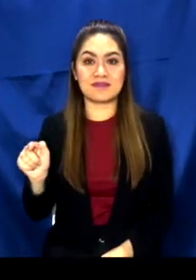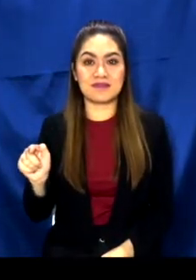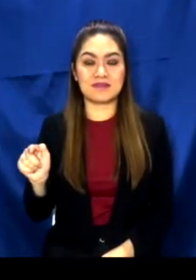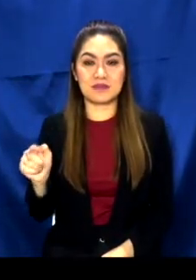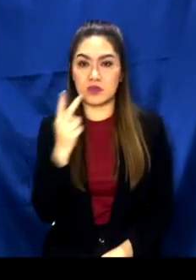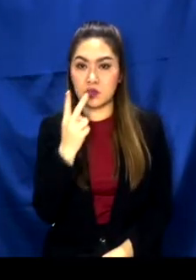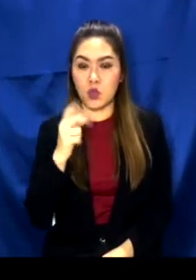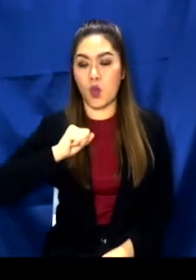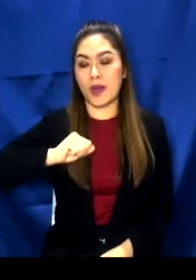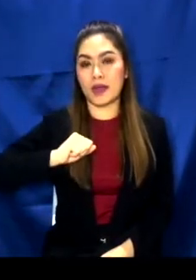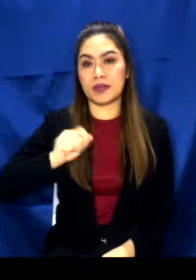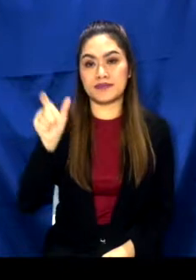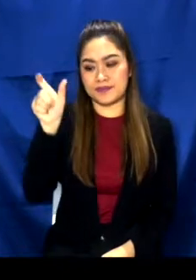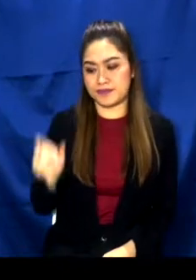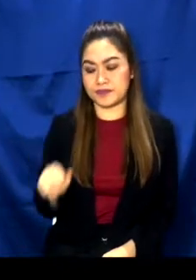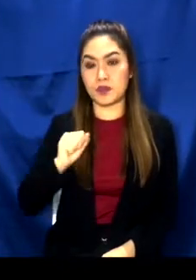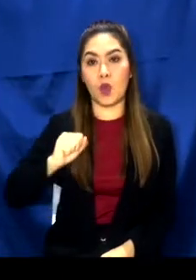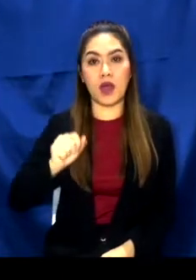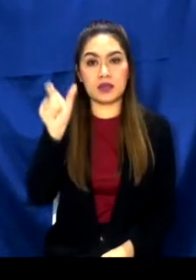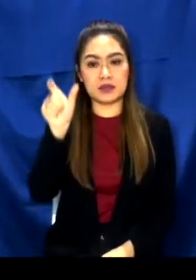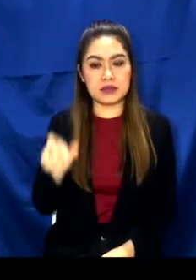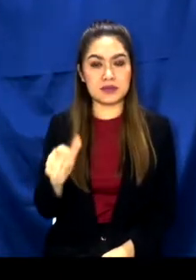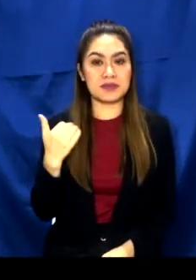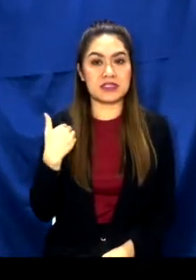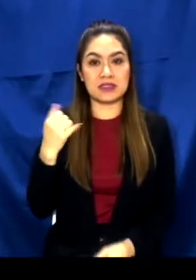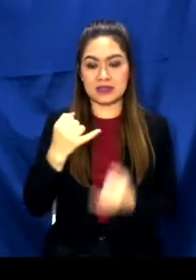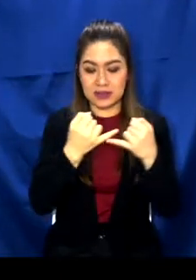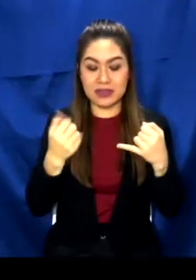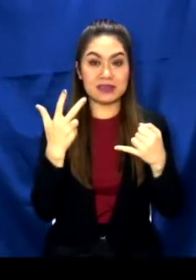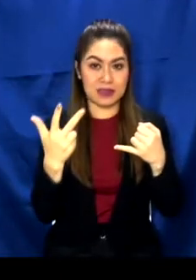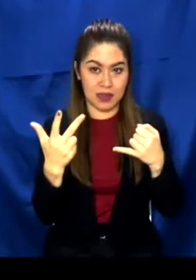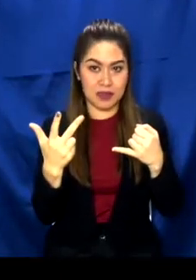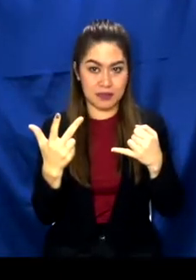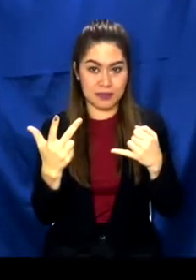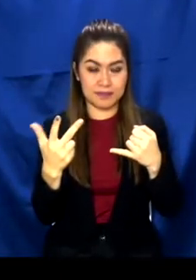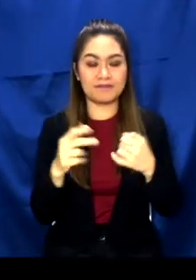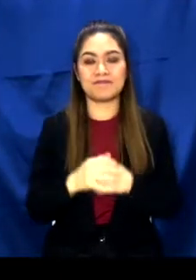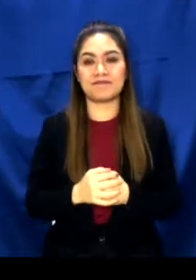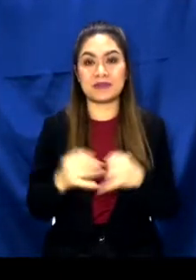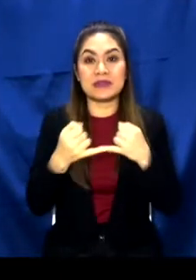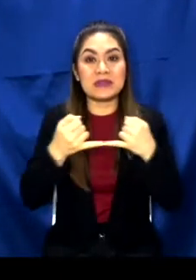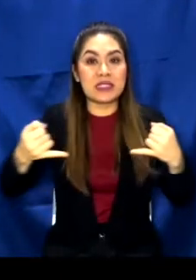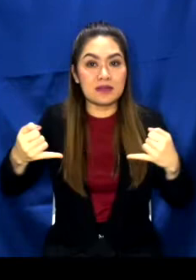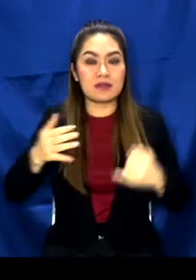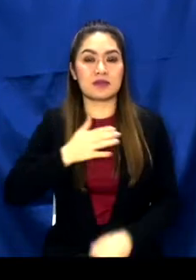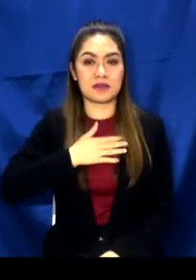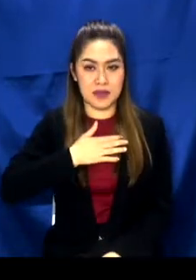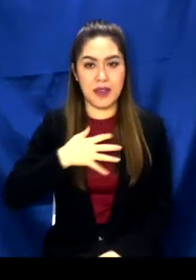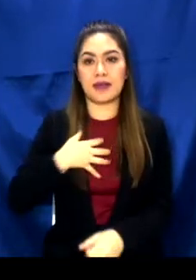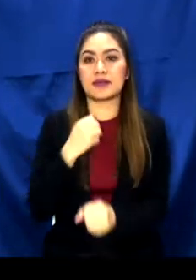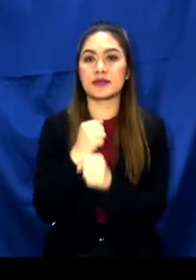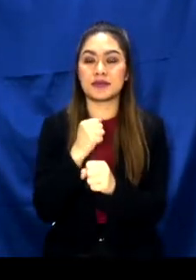ตรงมุมขวาค่ะตรงนี้มันจะเป็นเส้นขีดๆ3เส้นมันจะเขียนว่าสโตกก็คือเส้นของเรานะคะที่เราจะท